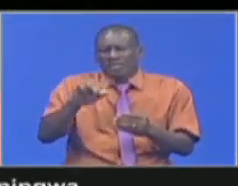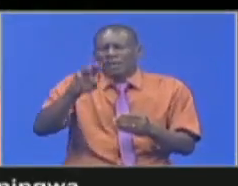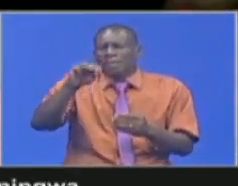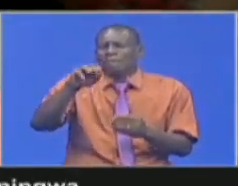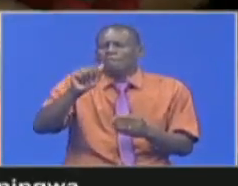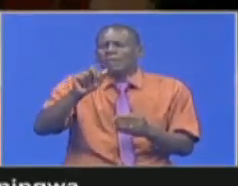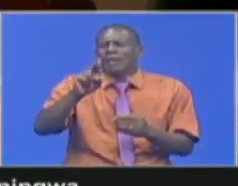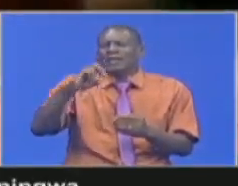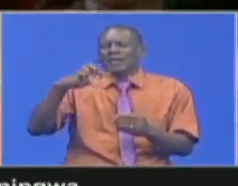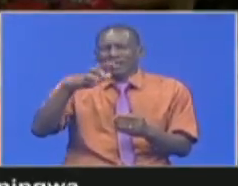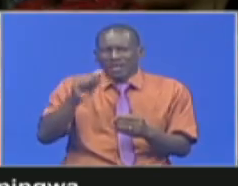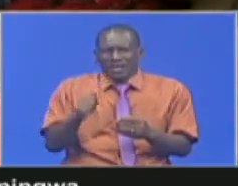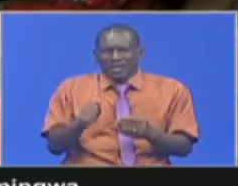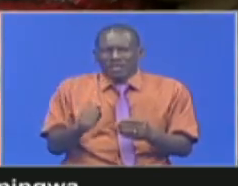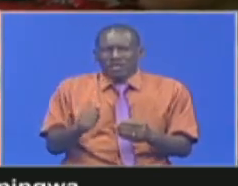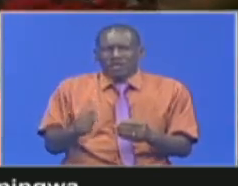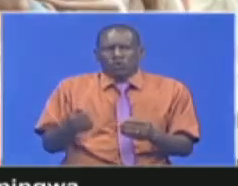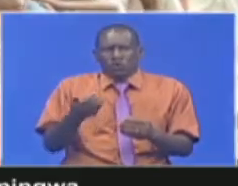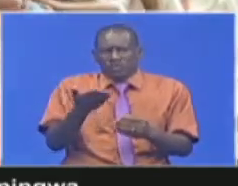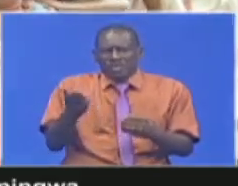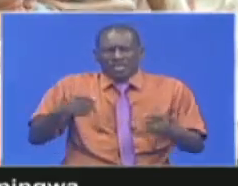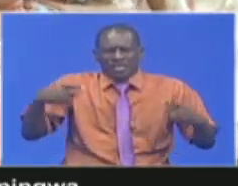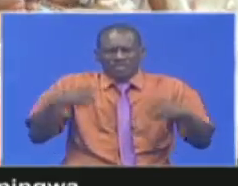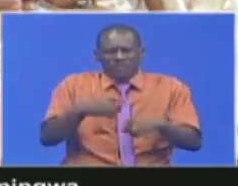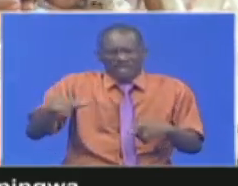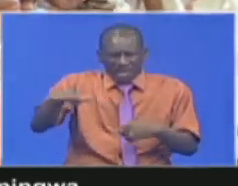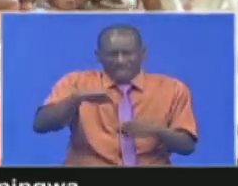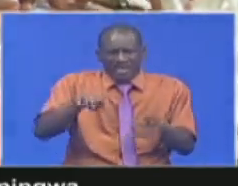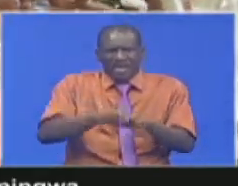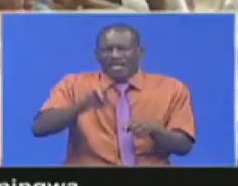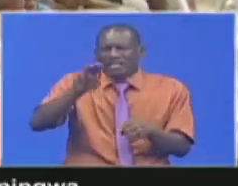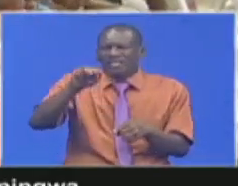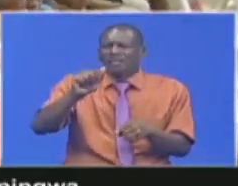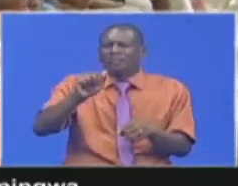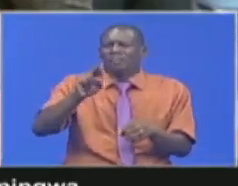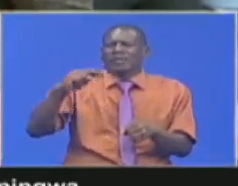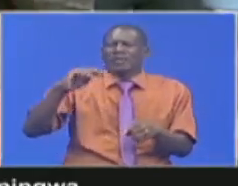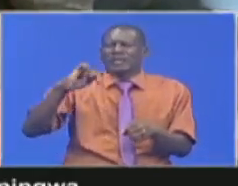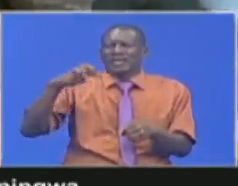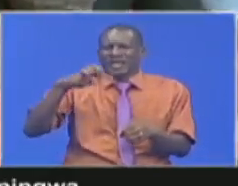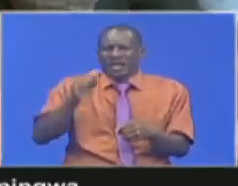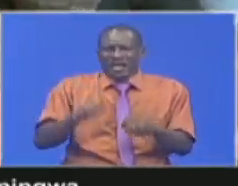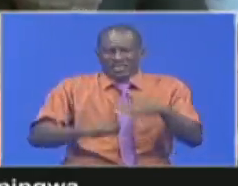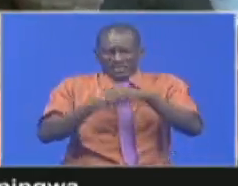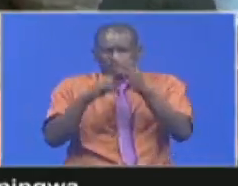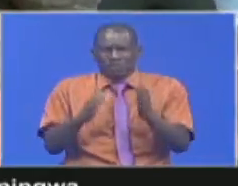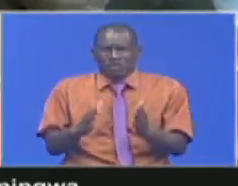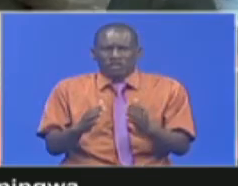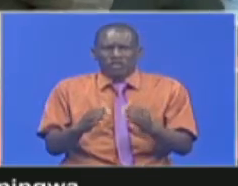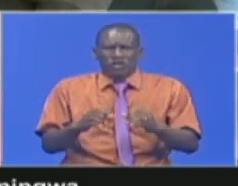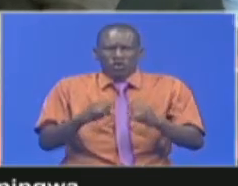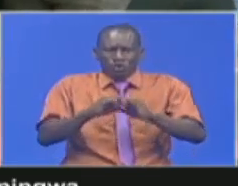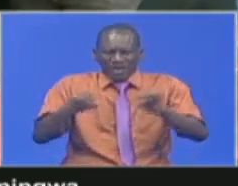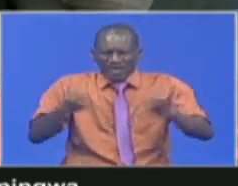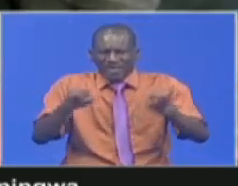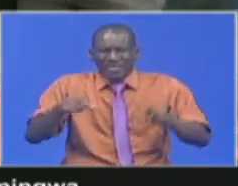Mariga kilijitosa katika mitaa kadhaa, huku Mariga na wenzake wakijihusisha na shughuli ya kusafisha